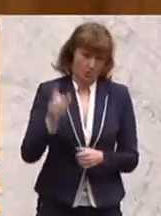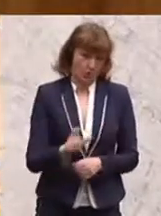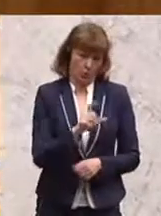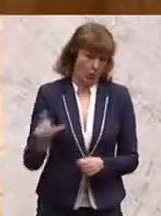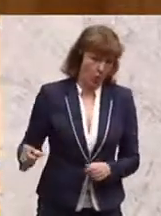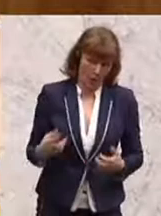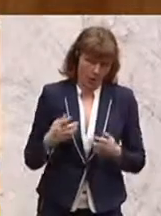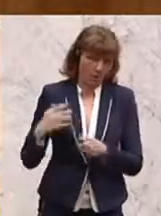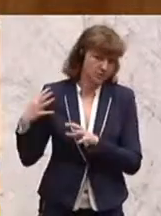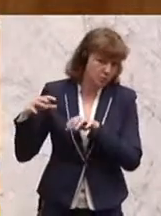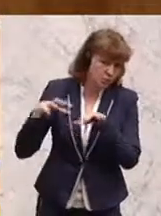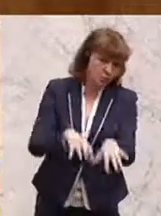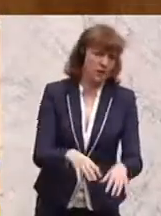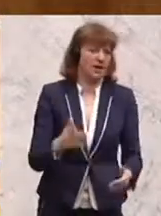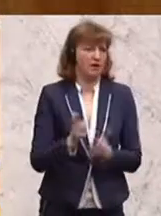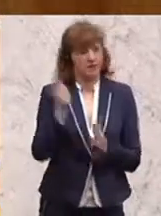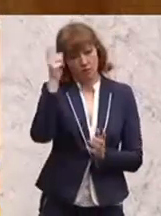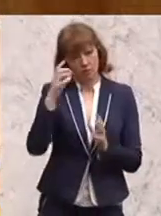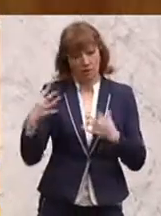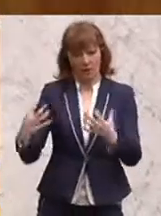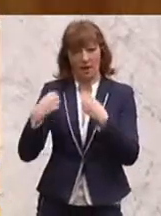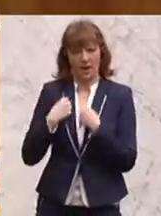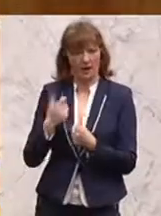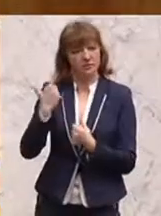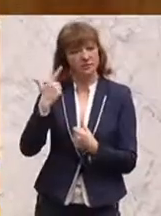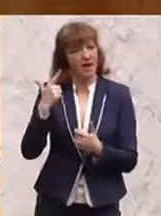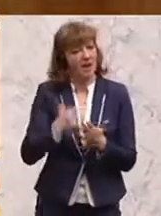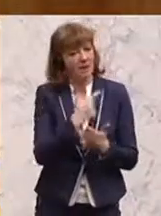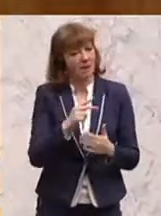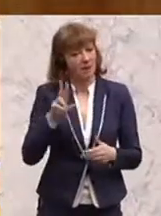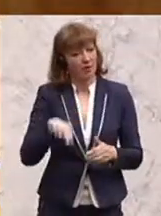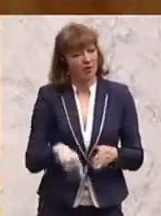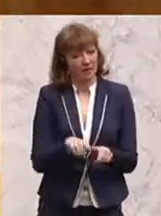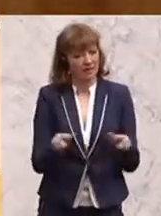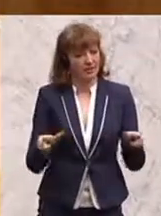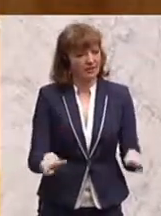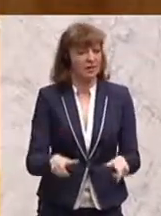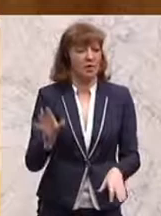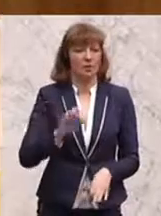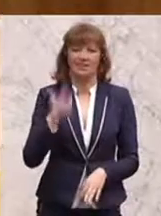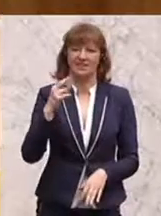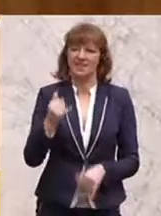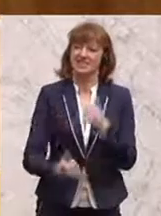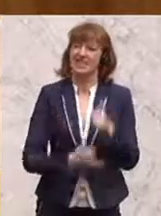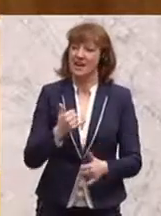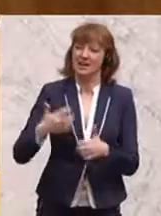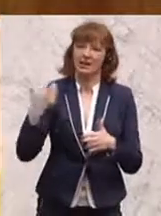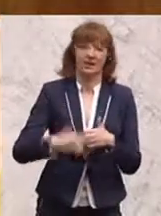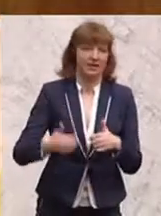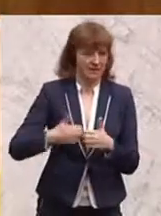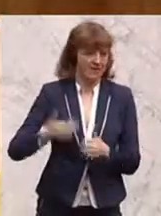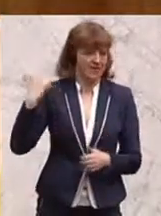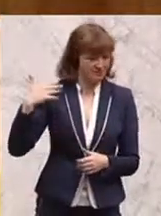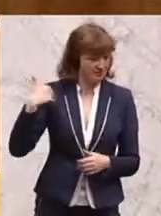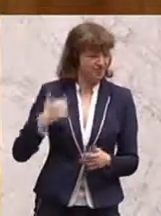man denke an Türkenbelagerungen, zweimal vor Wien gestoppt, und man denke auch an die Glaubenskriege des 30-jährigen Krieges, die auch Not und